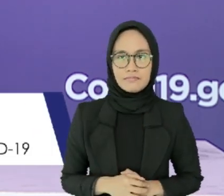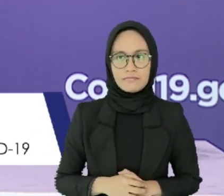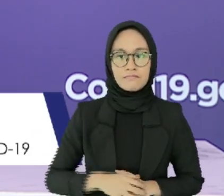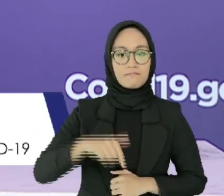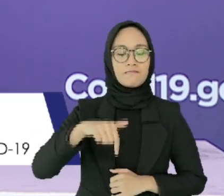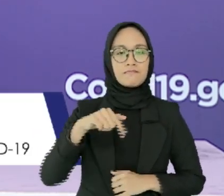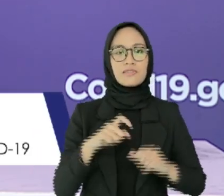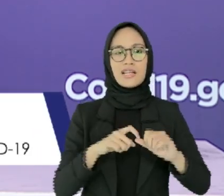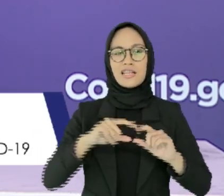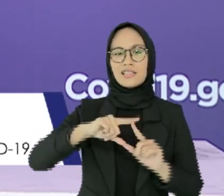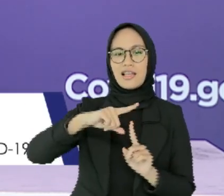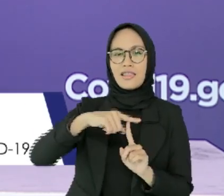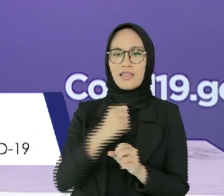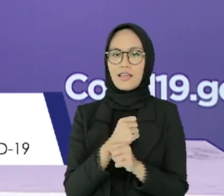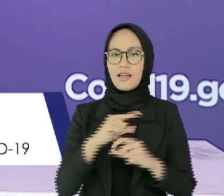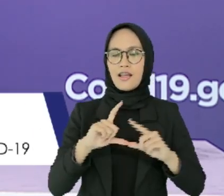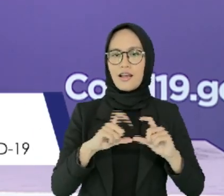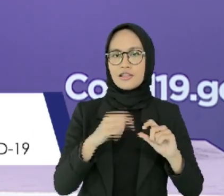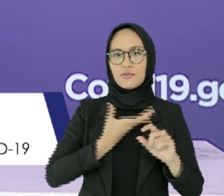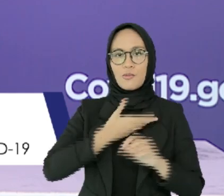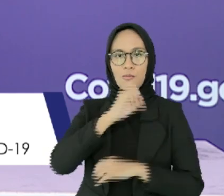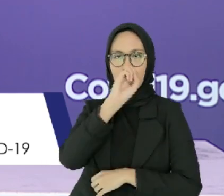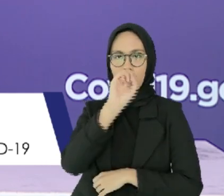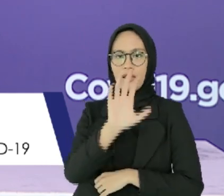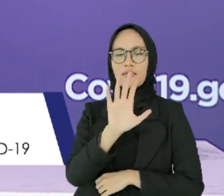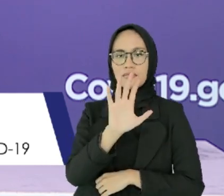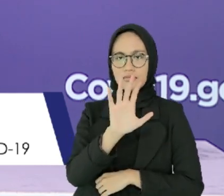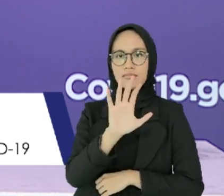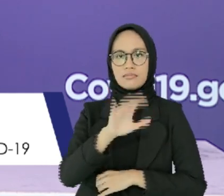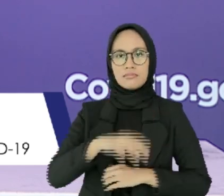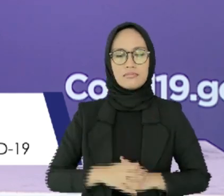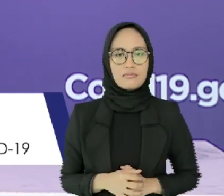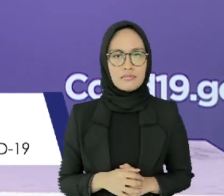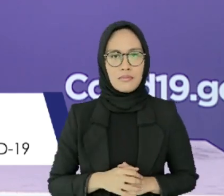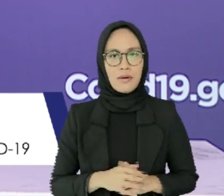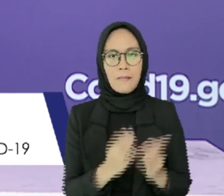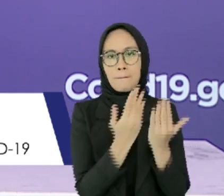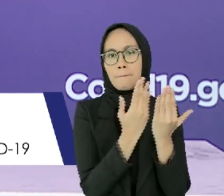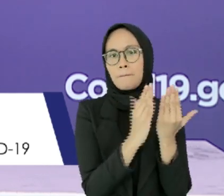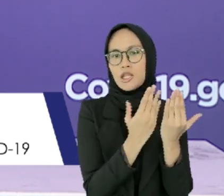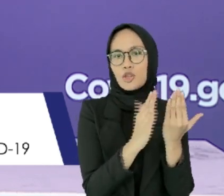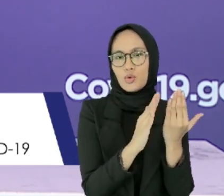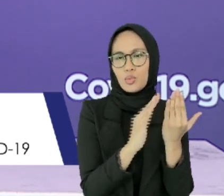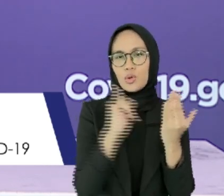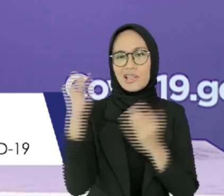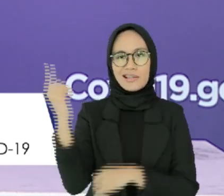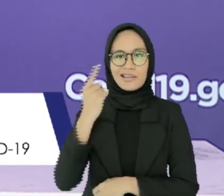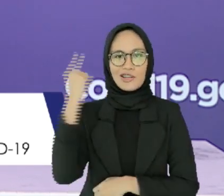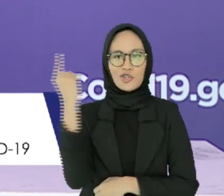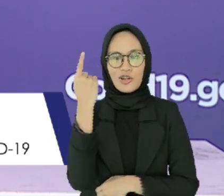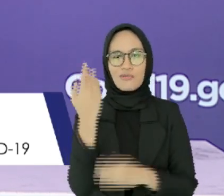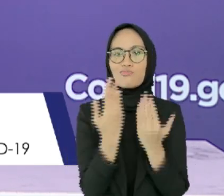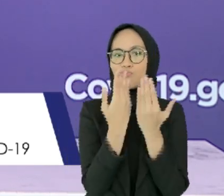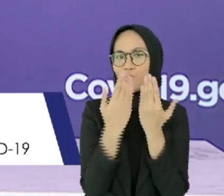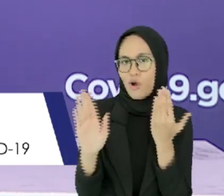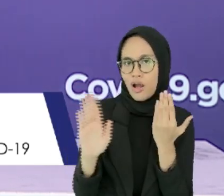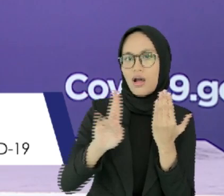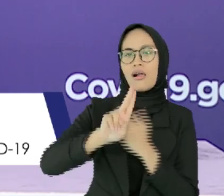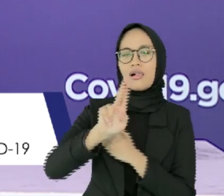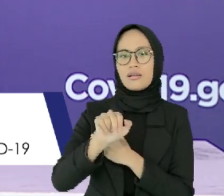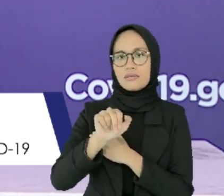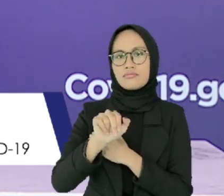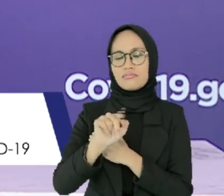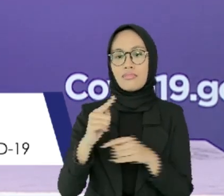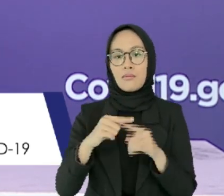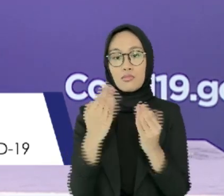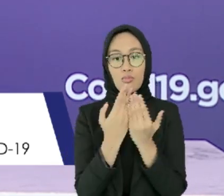Satgas ingin menegaskan bahwa pembukaan kembali pintu kedatangan internasional akan dilakukan